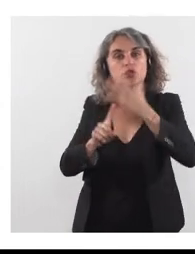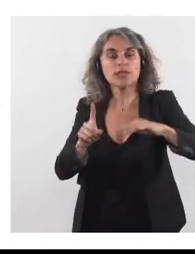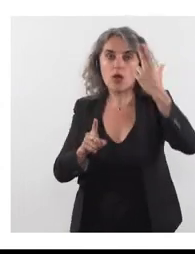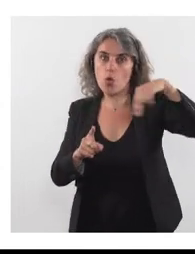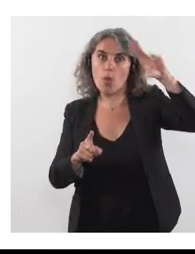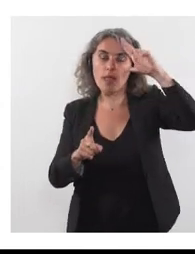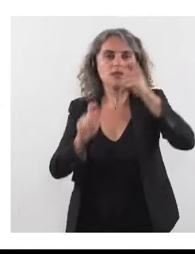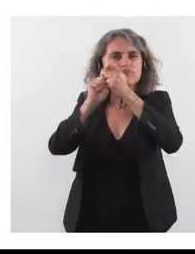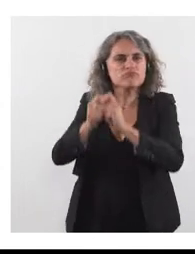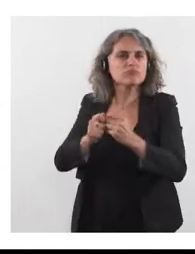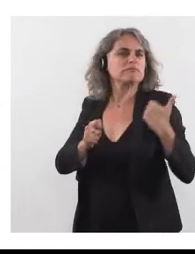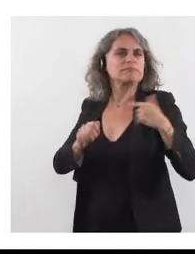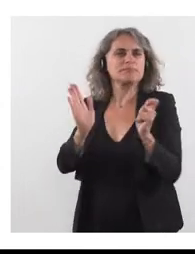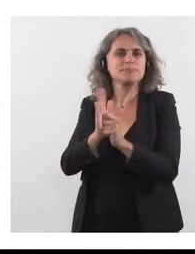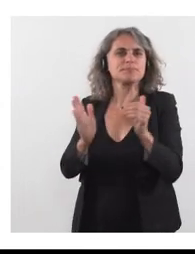la charte sociale européenne révisée de